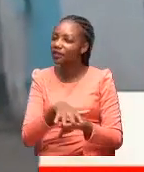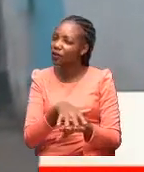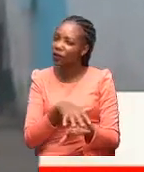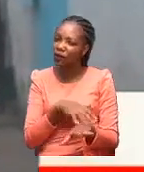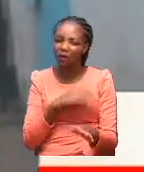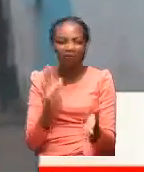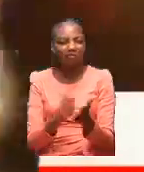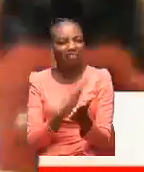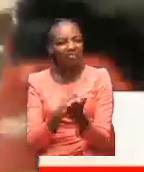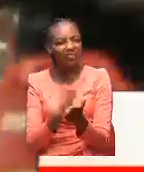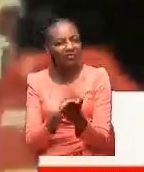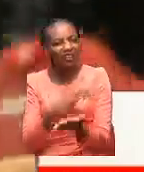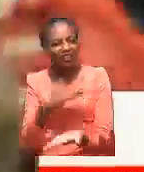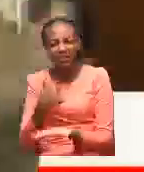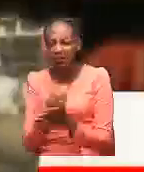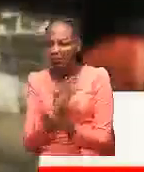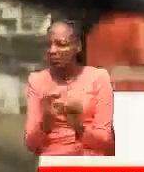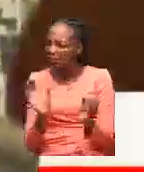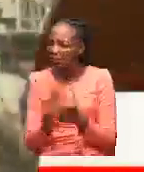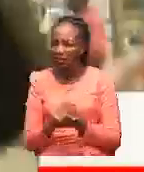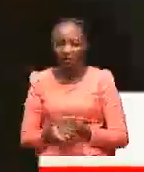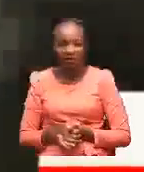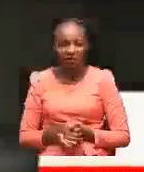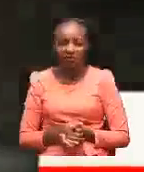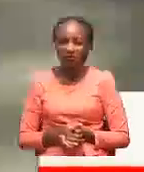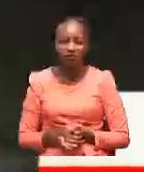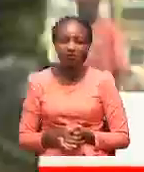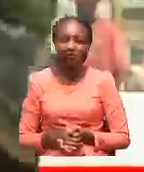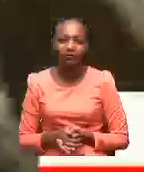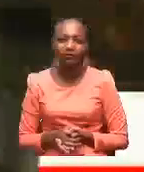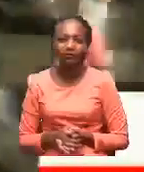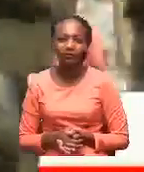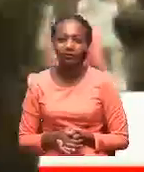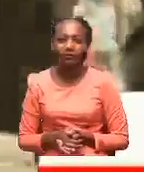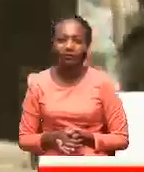mimi ya Isaidi. Bonfas Barasa, TV 47, Gatuzi la Trans Nzoia.